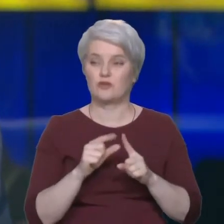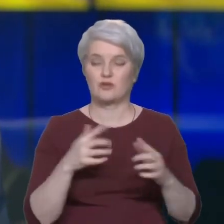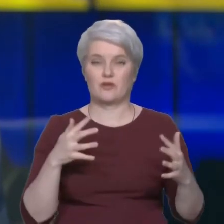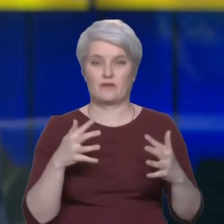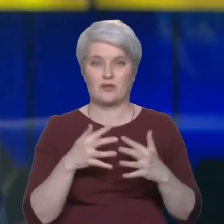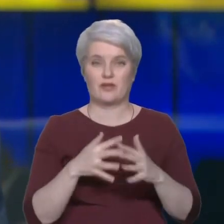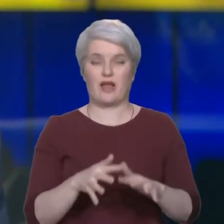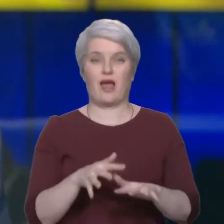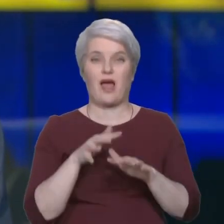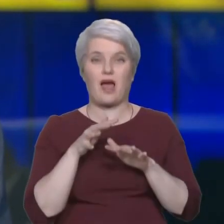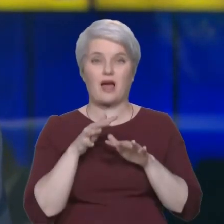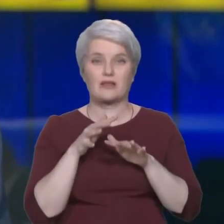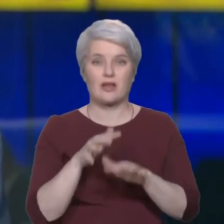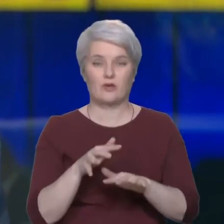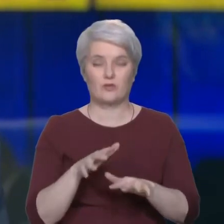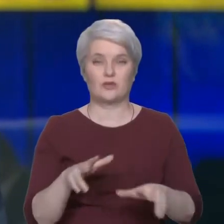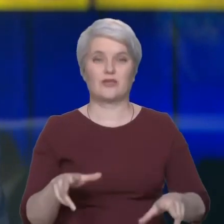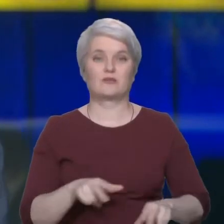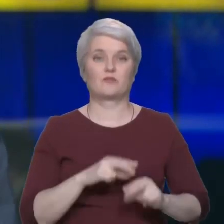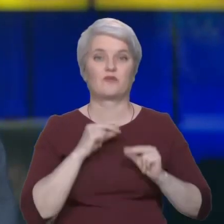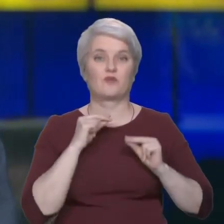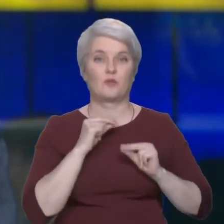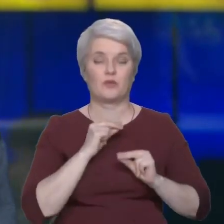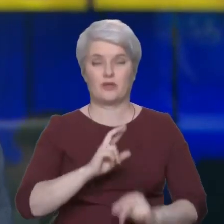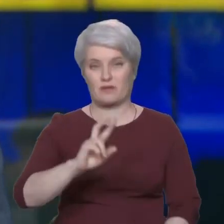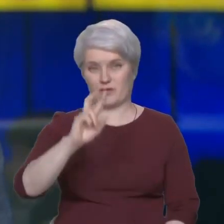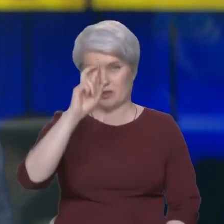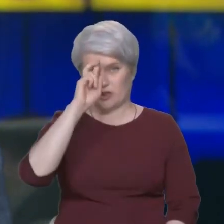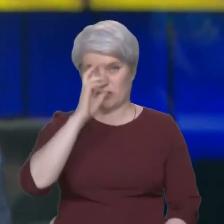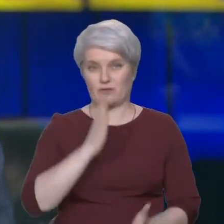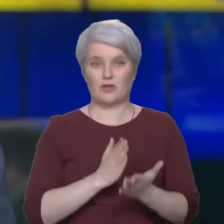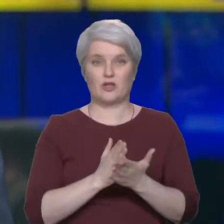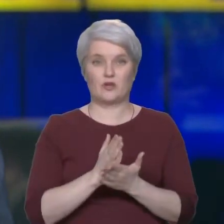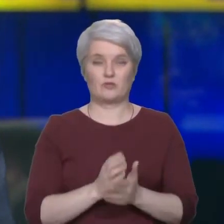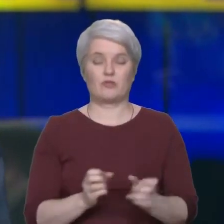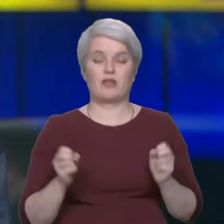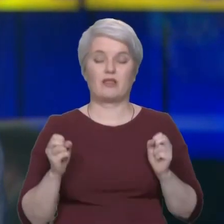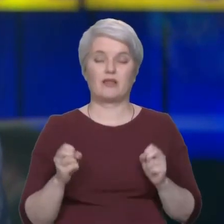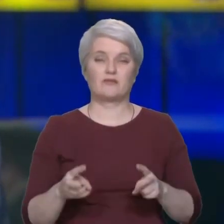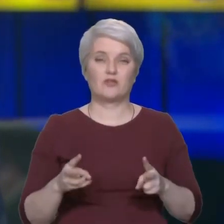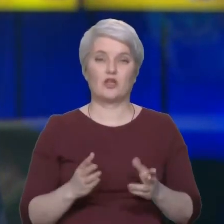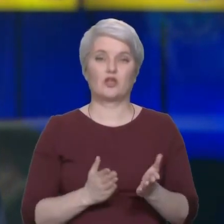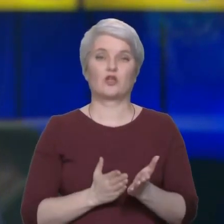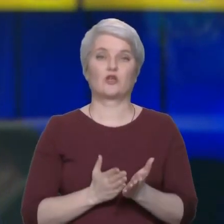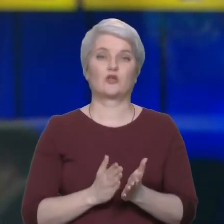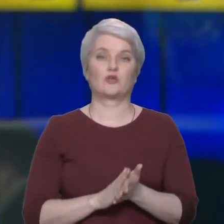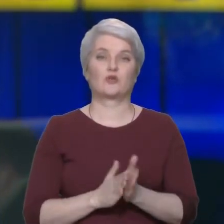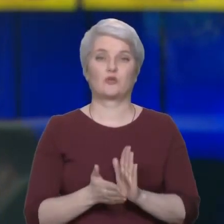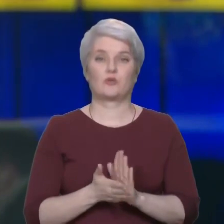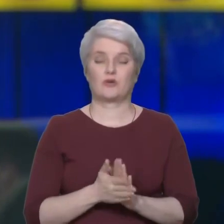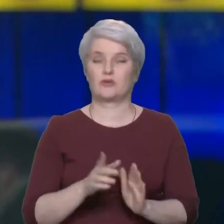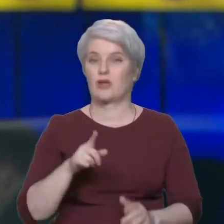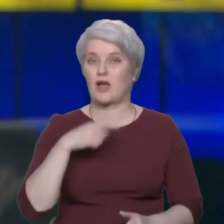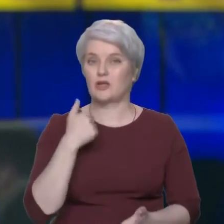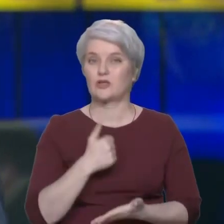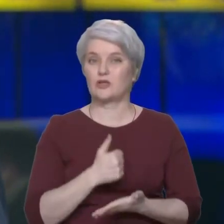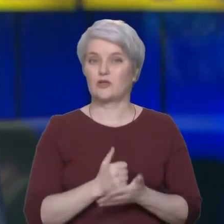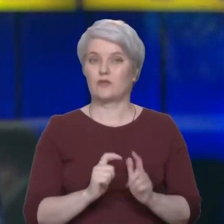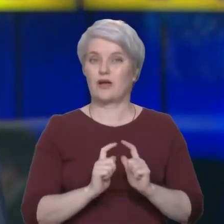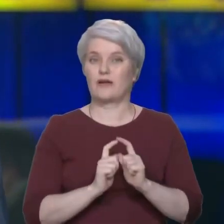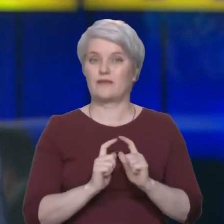атакуючи співробітників Державної служби з надзвичайних ситуацій. Про це каже голова відомства Сергій Крук. Він наголошує,